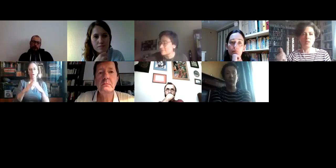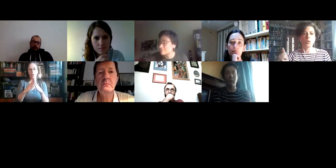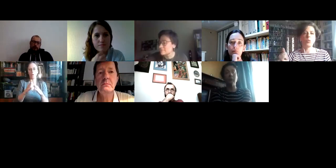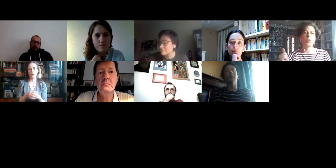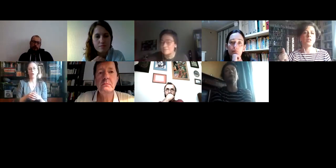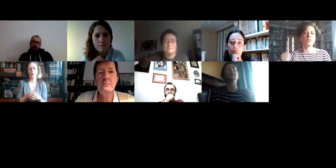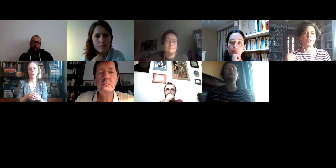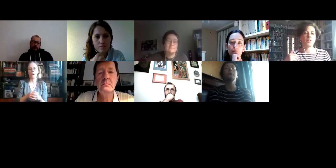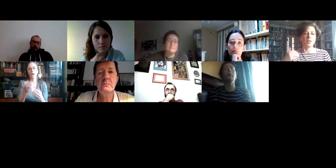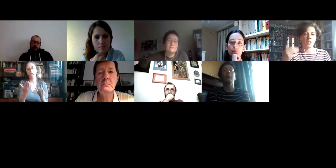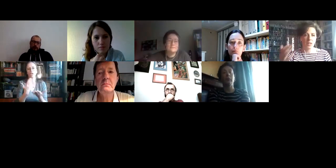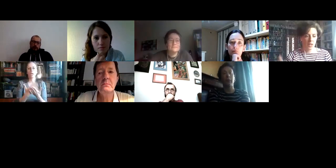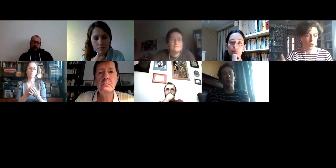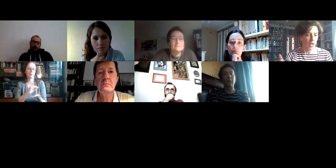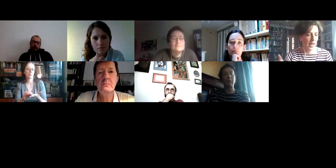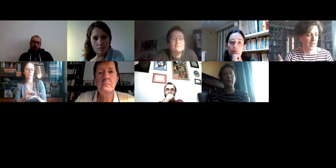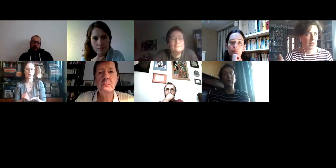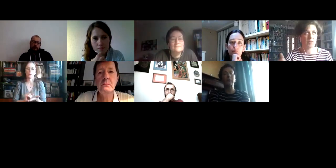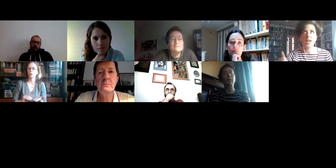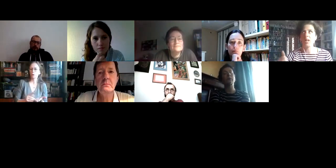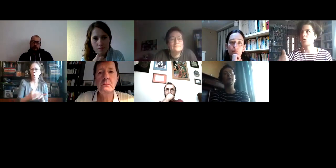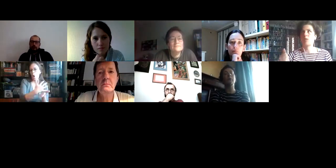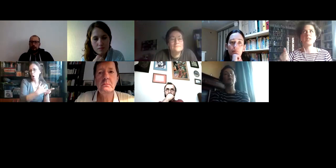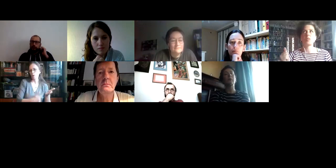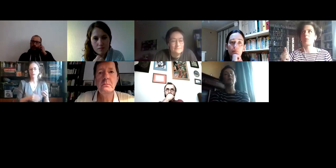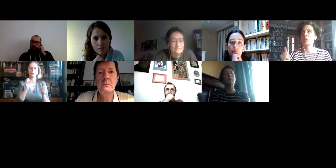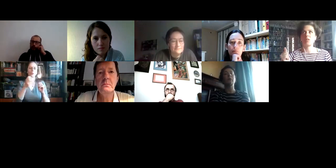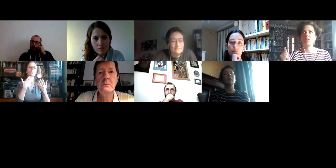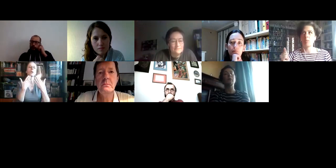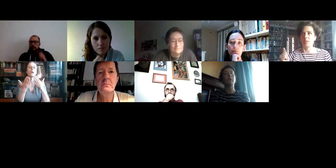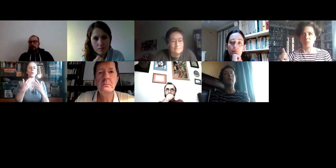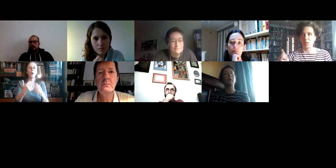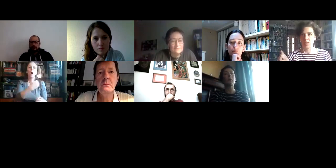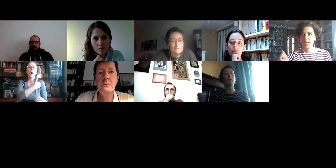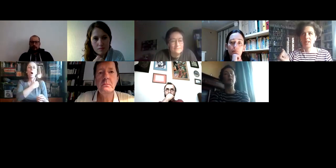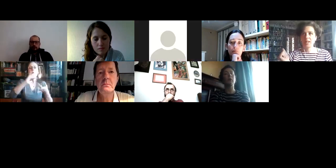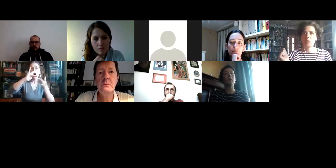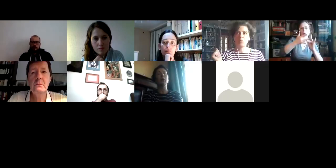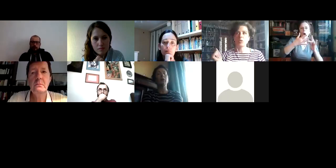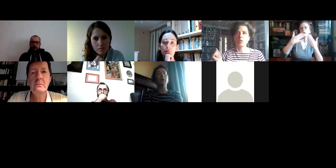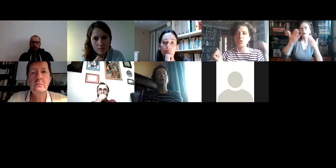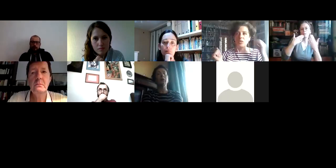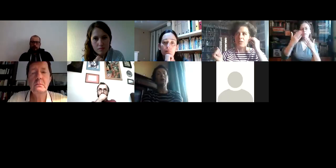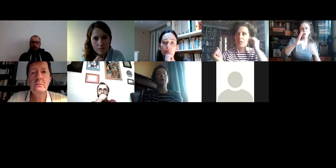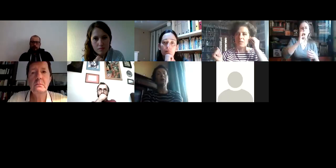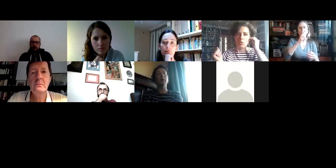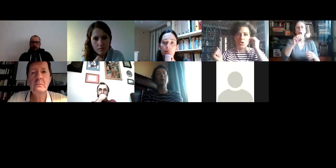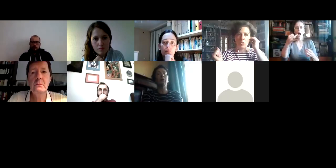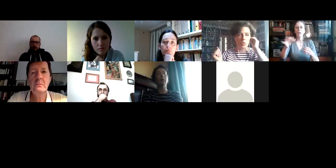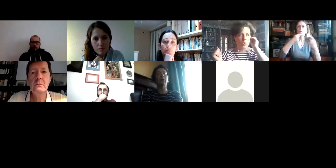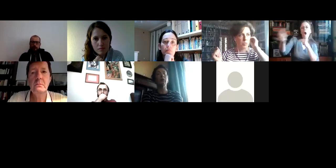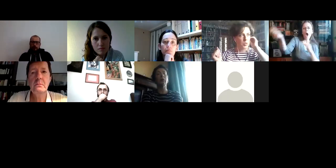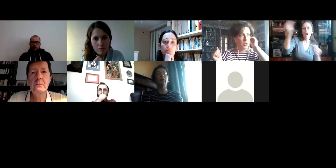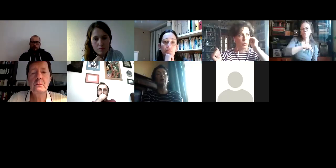активно выходят в онлайн и творят, тут творится просто невообразимое. Я, например, изучила фестиваль